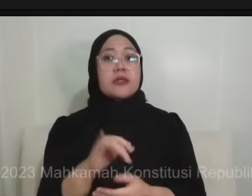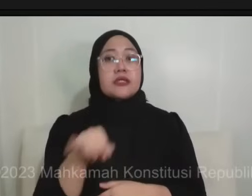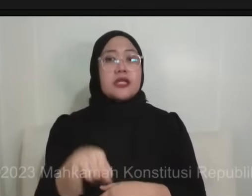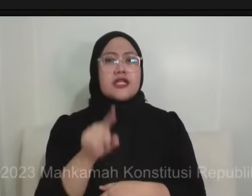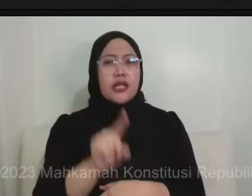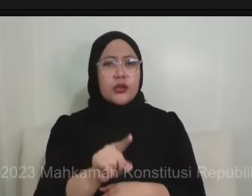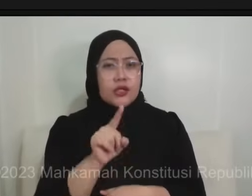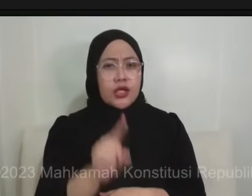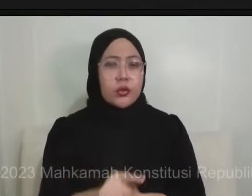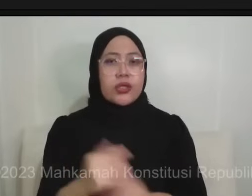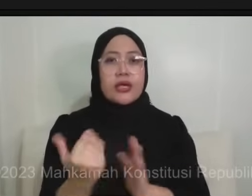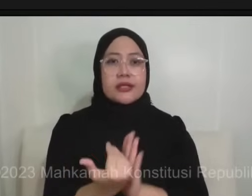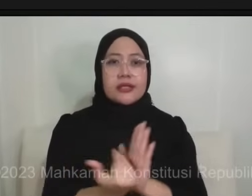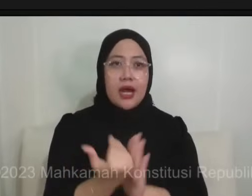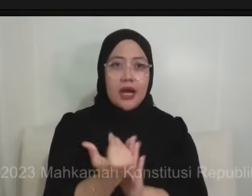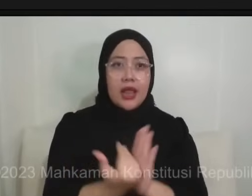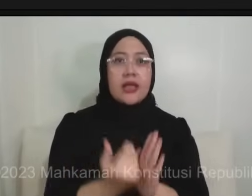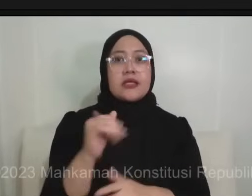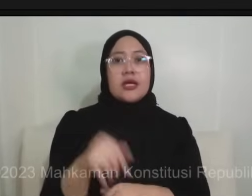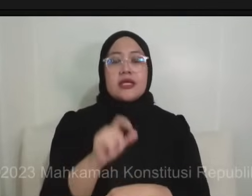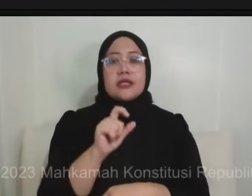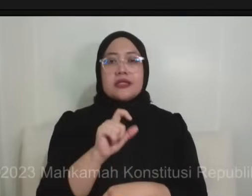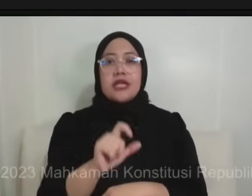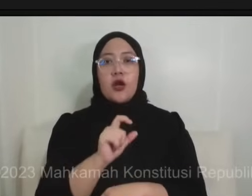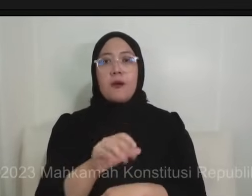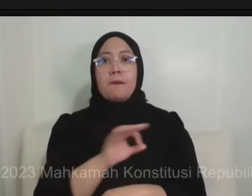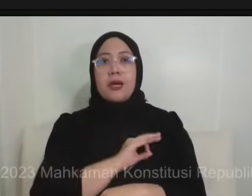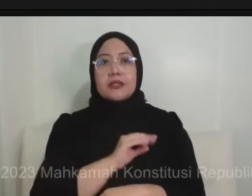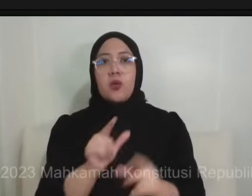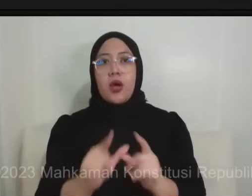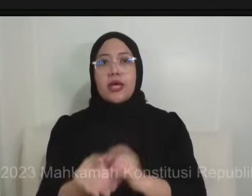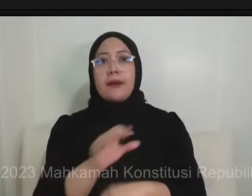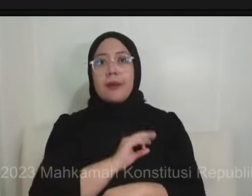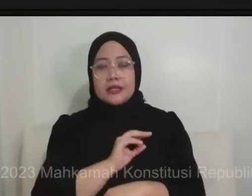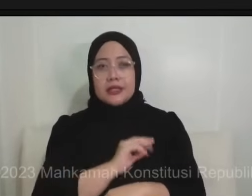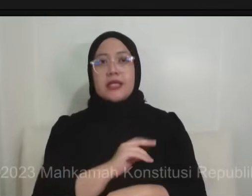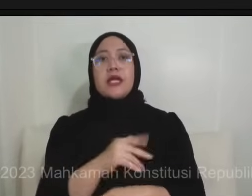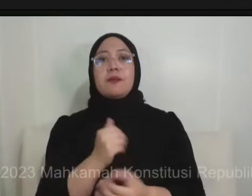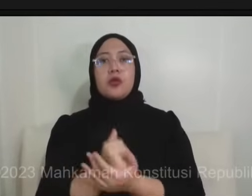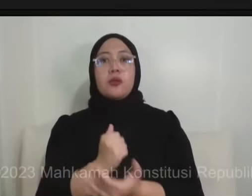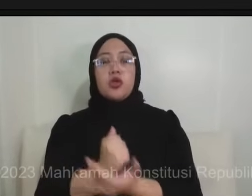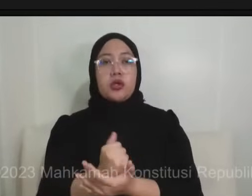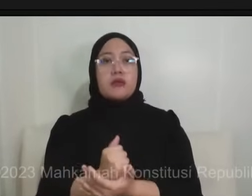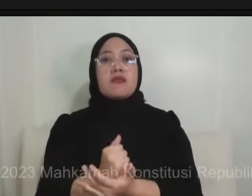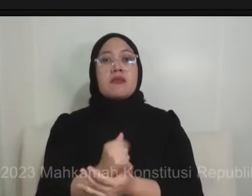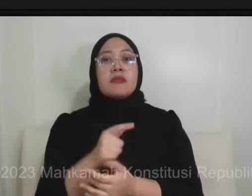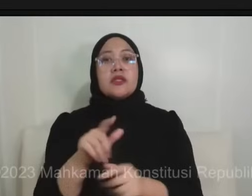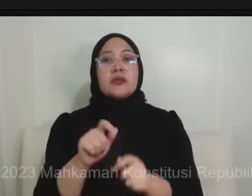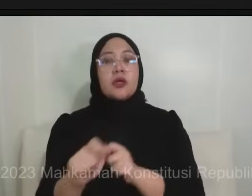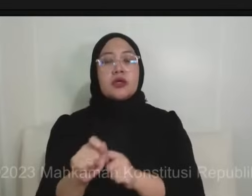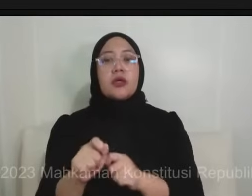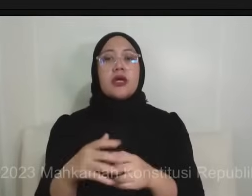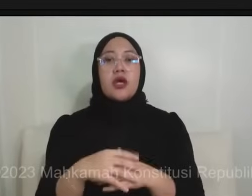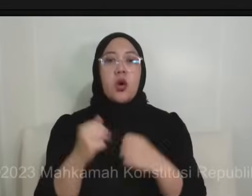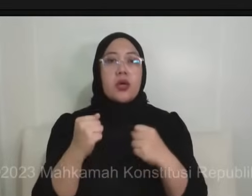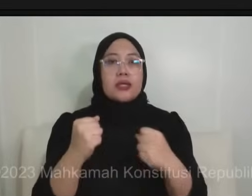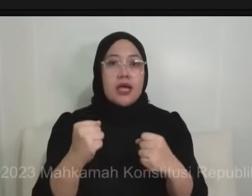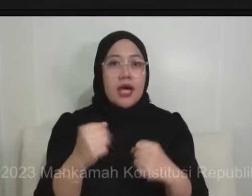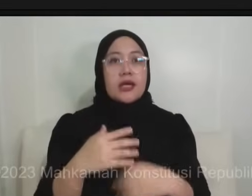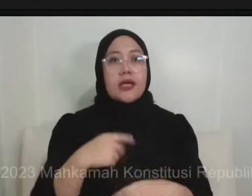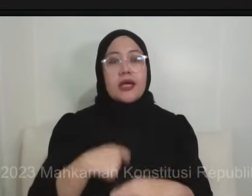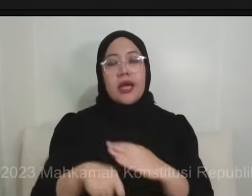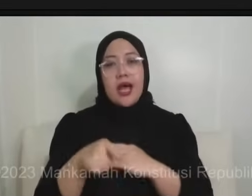syarat menjadi calon presiden dan wakil presiden yang eksistensinya dibentuk oleh kekuasaan kehakiman atau